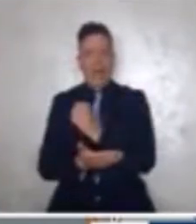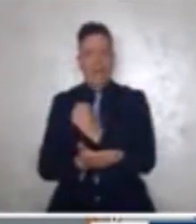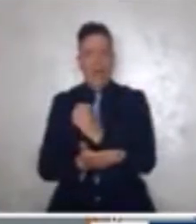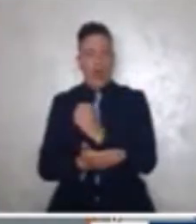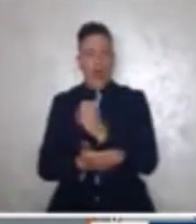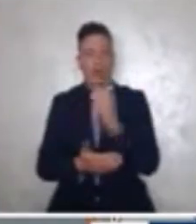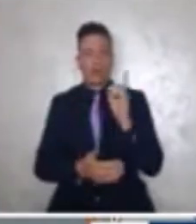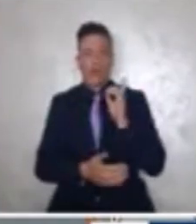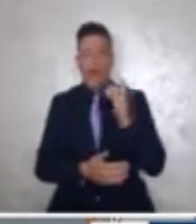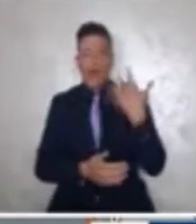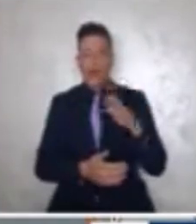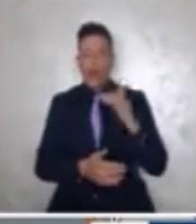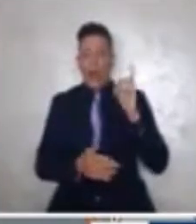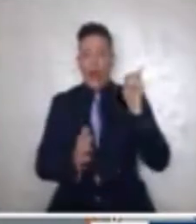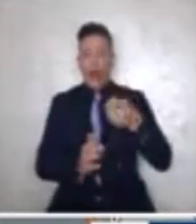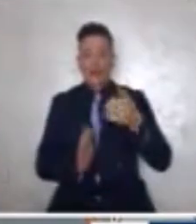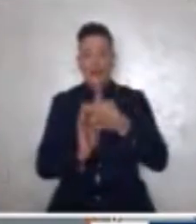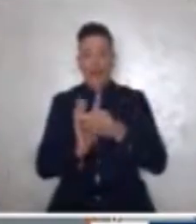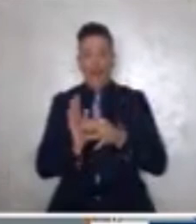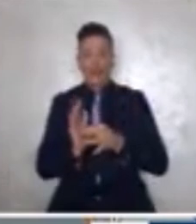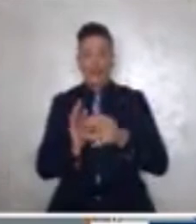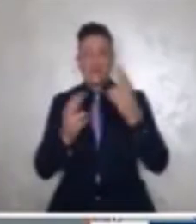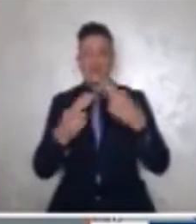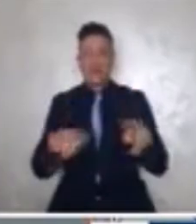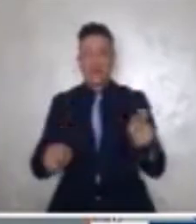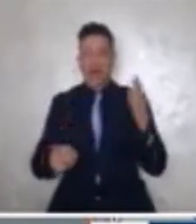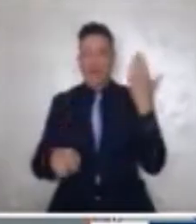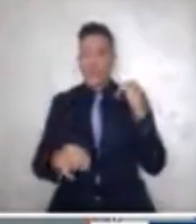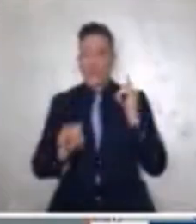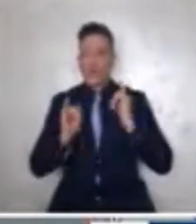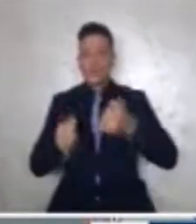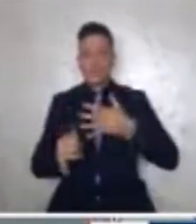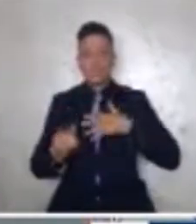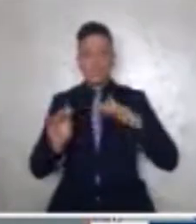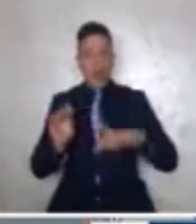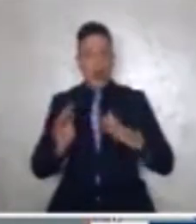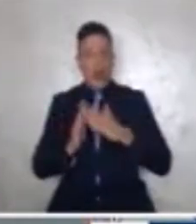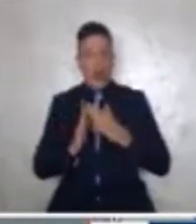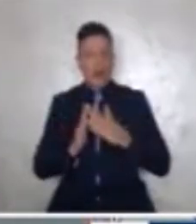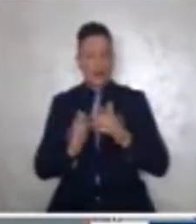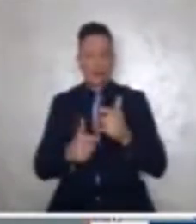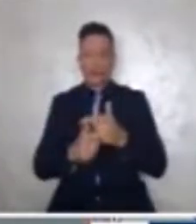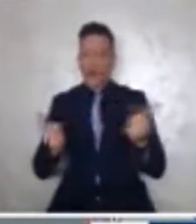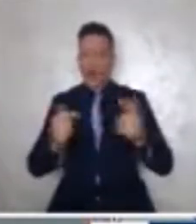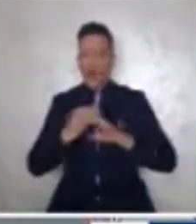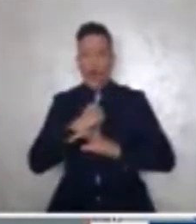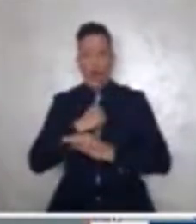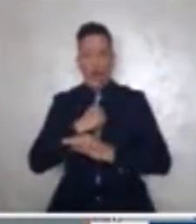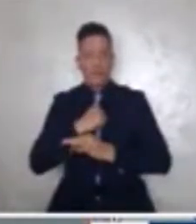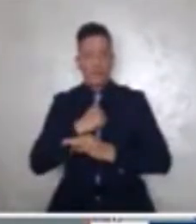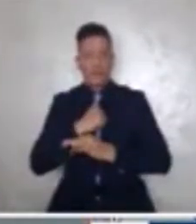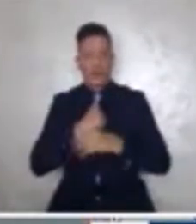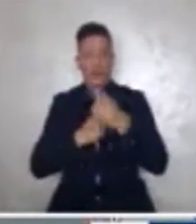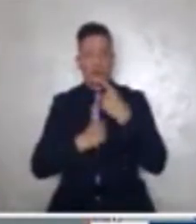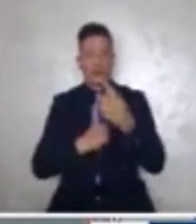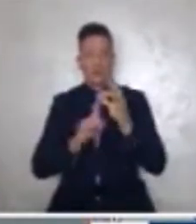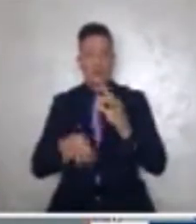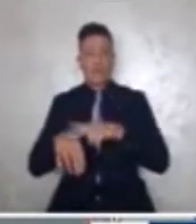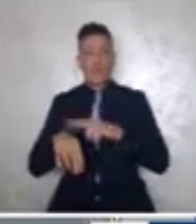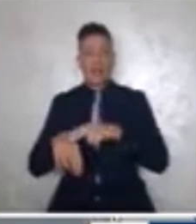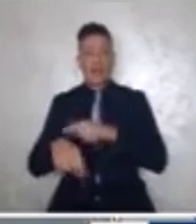vietava anche fra le tante altre cose anche i minori di uscire di casa o troppo restrittiva quest'ordinanza secondo prefetto di matera